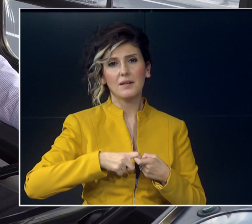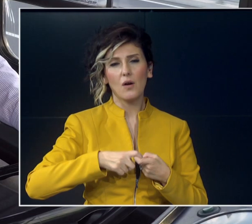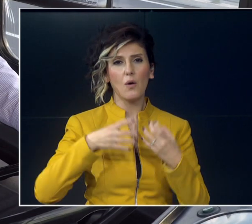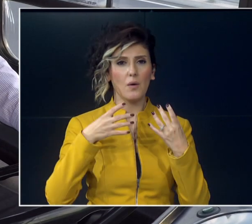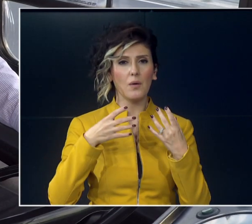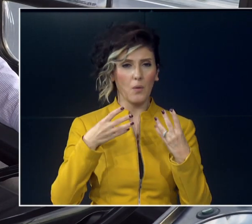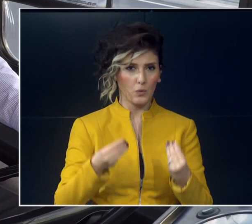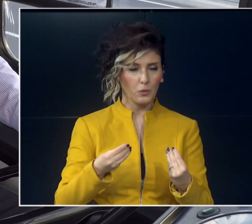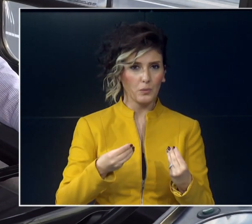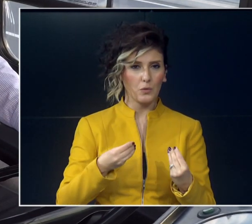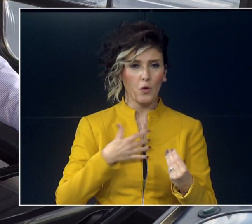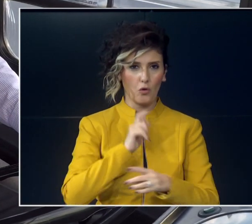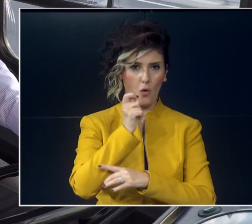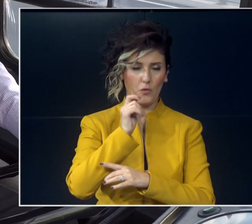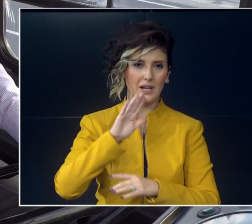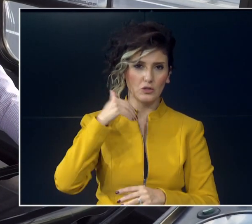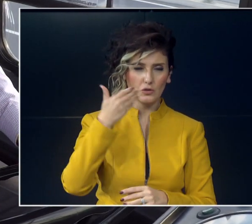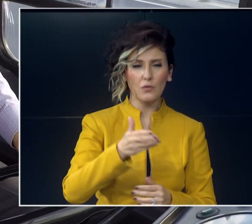oldum kongreden sonra.